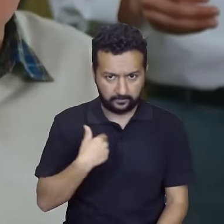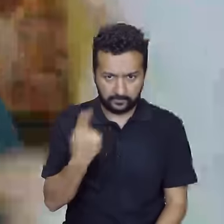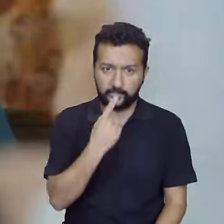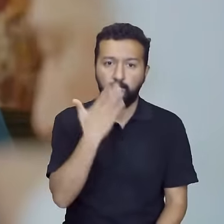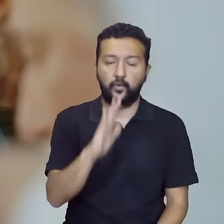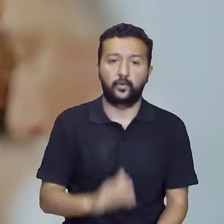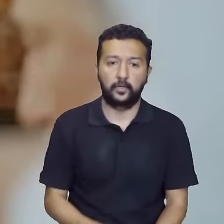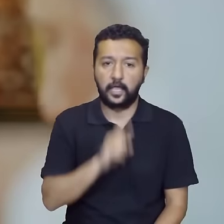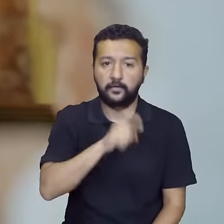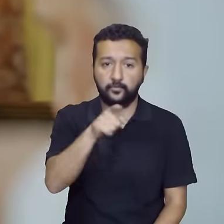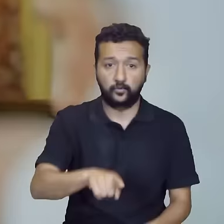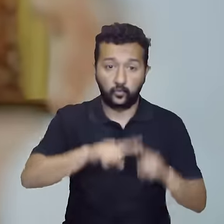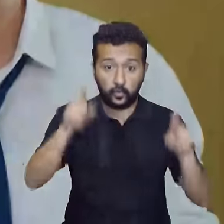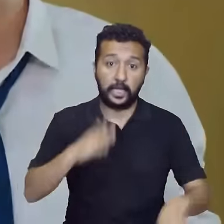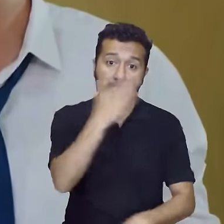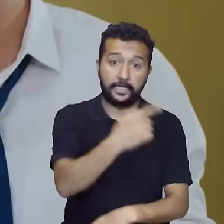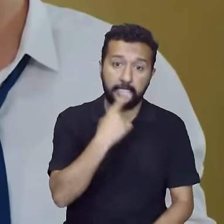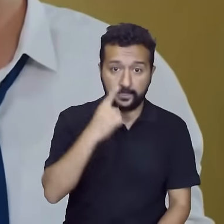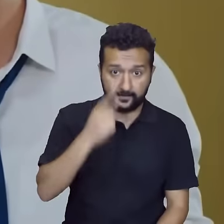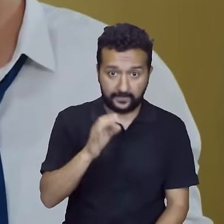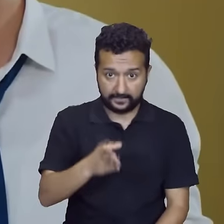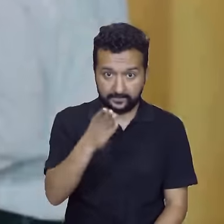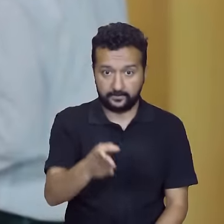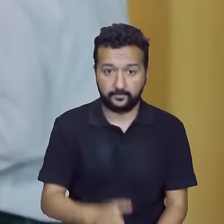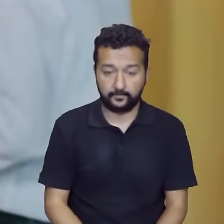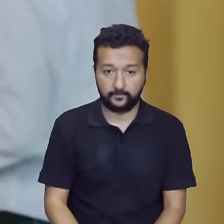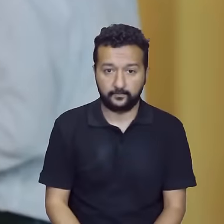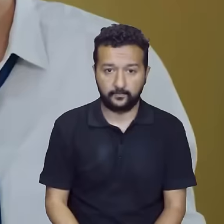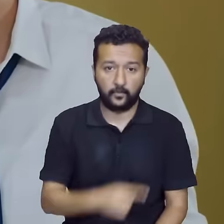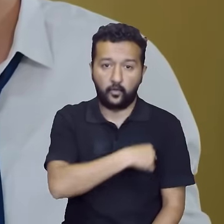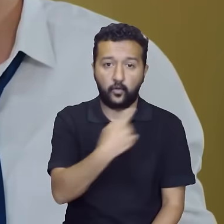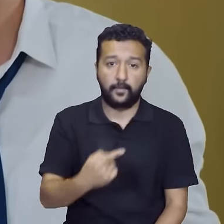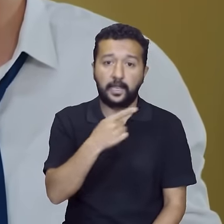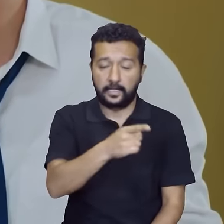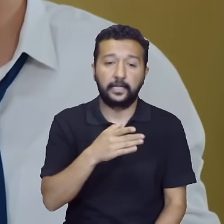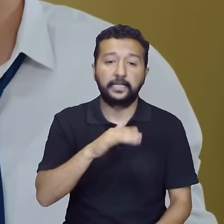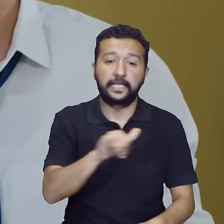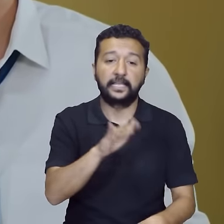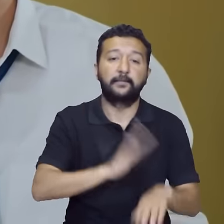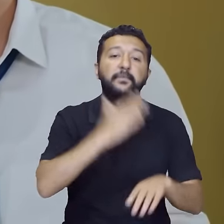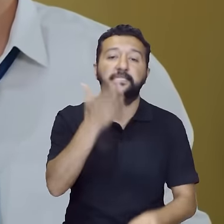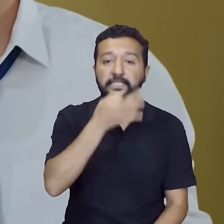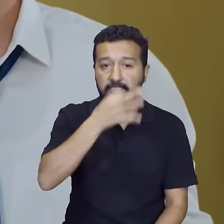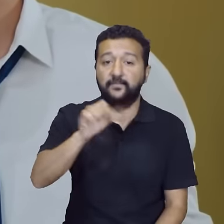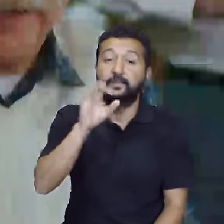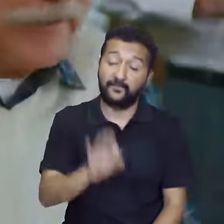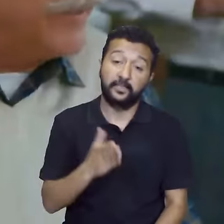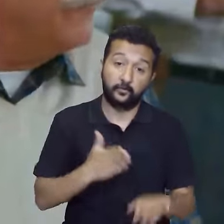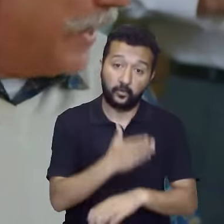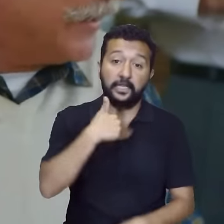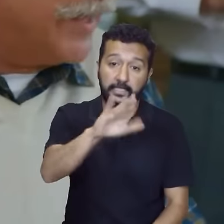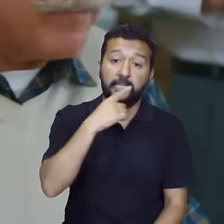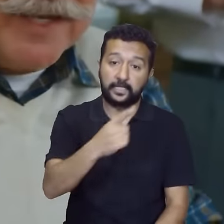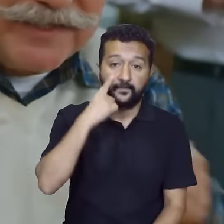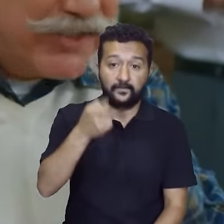bir şeyim yok. Amcama dükkana git dedin az önce. Farkında mısın sen? Normalde kapısından geçirmezsin. Evet. Git